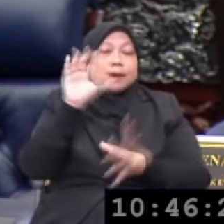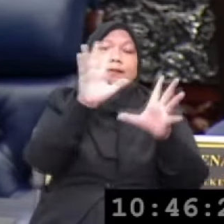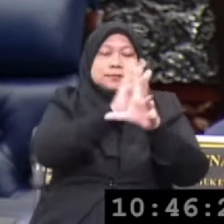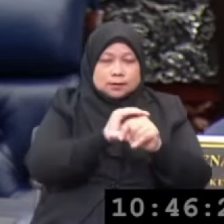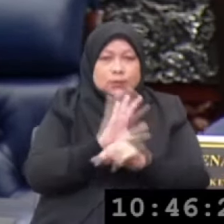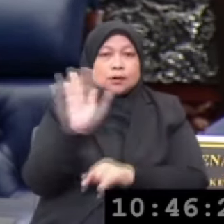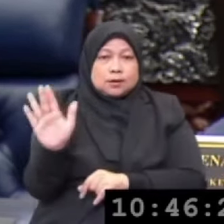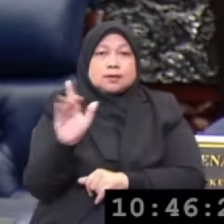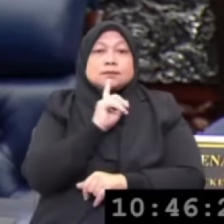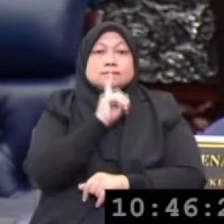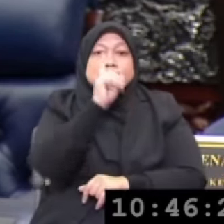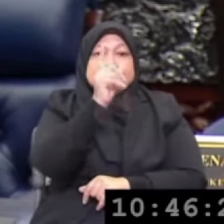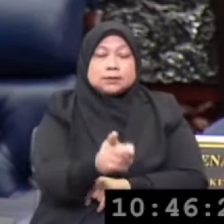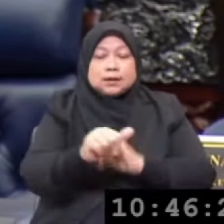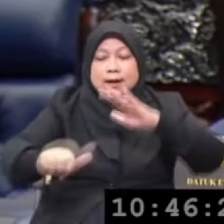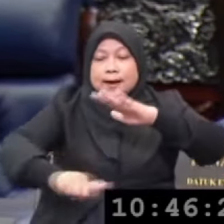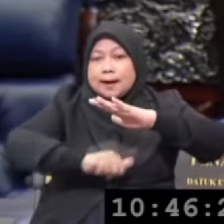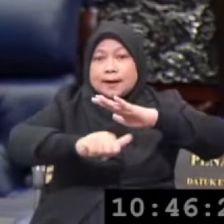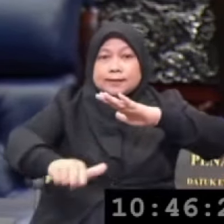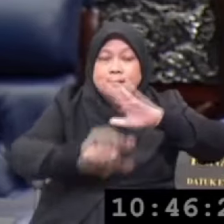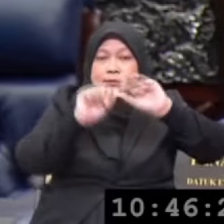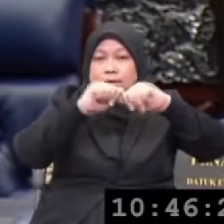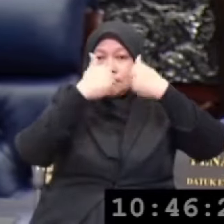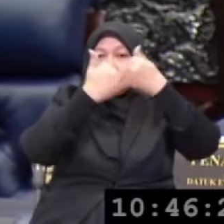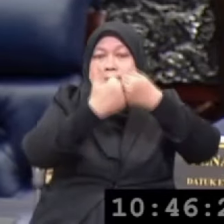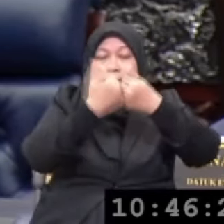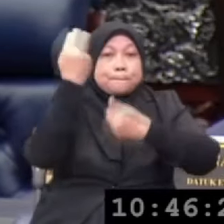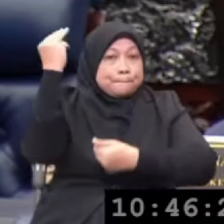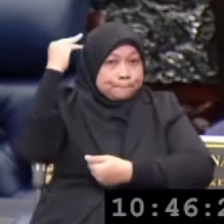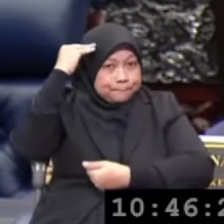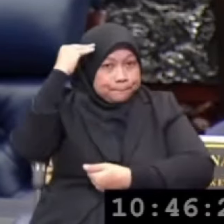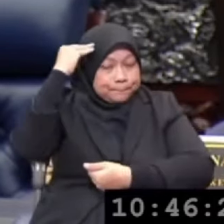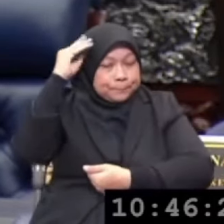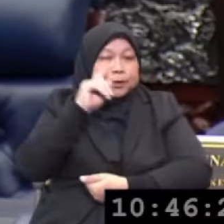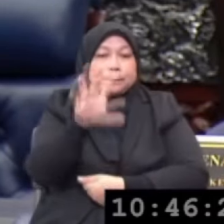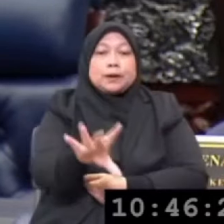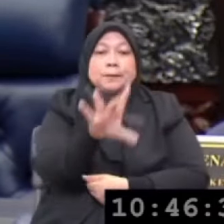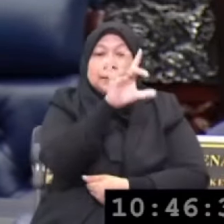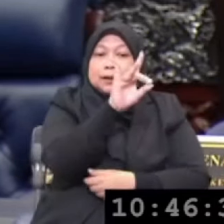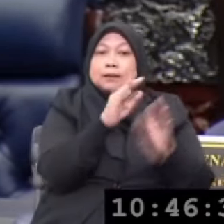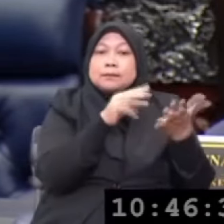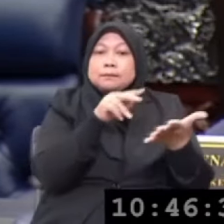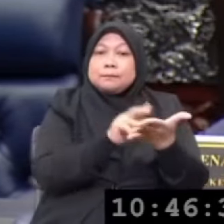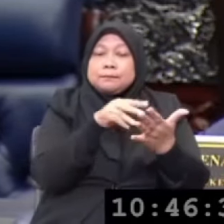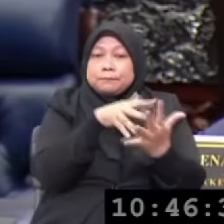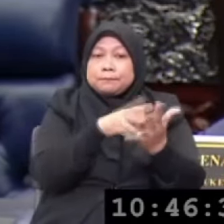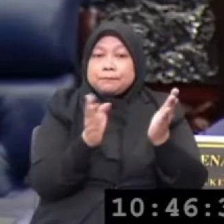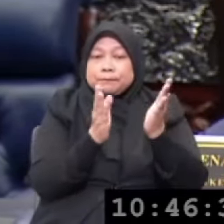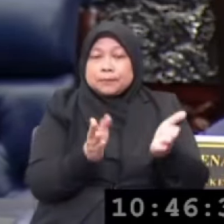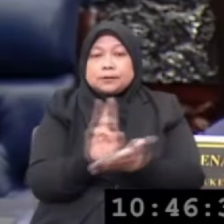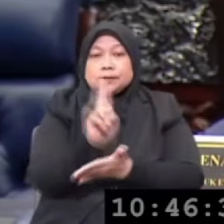Sarawak yang merupakan asas kepada agenda Bumiputera bagi pengambilan pelajar